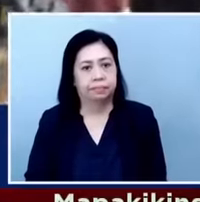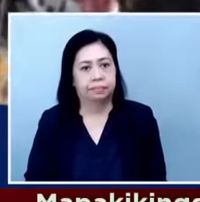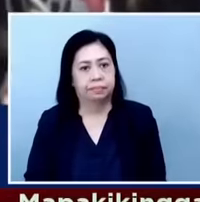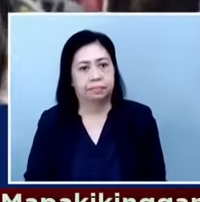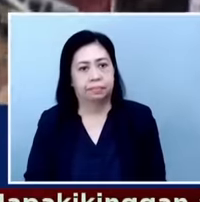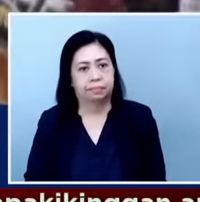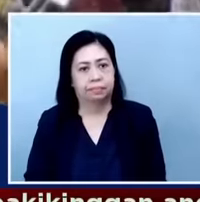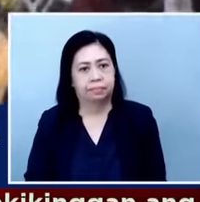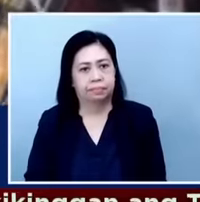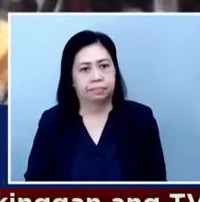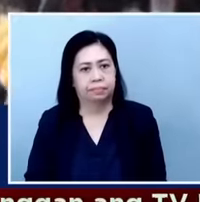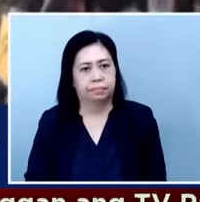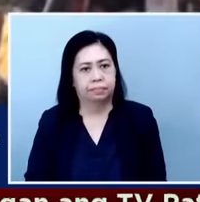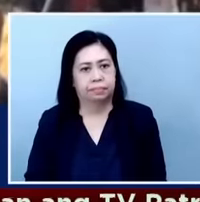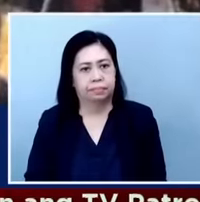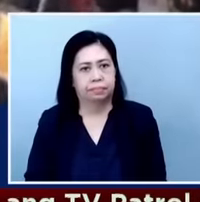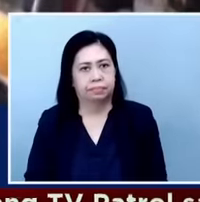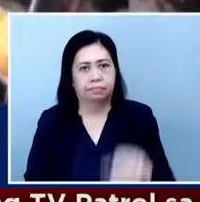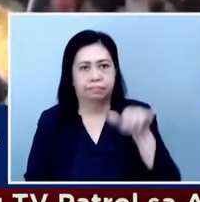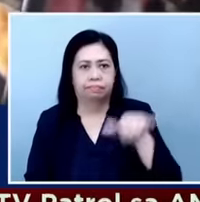Ito po, nakatenga siya ngayon.